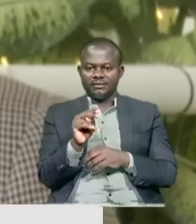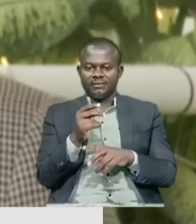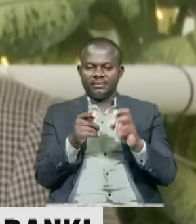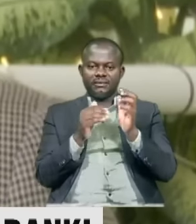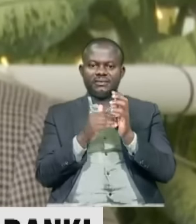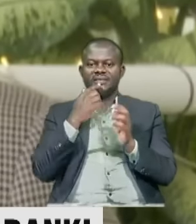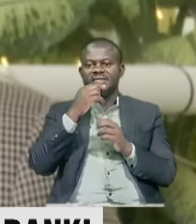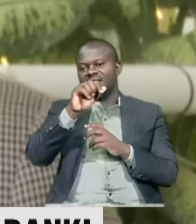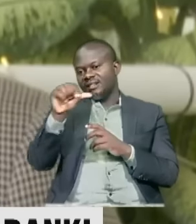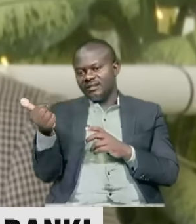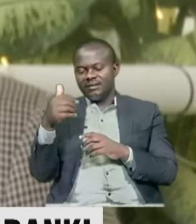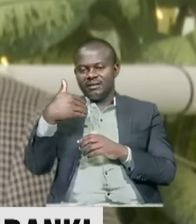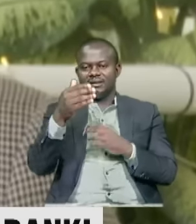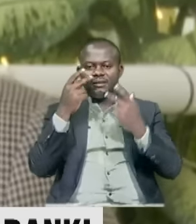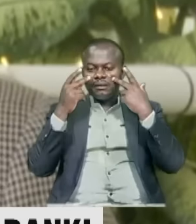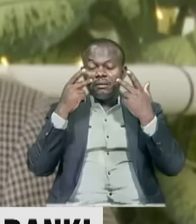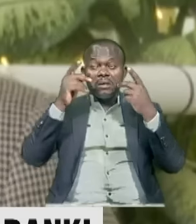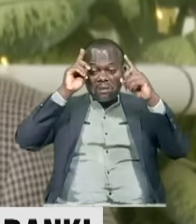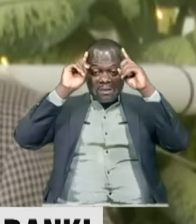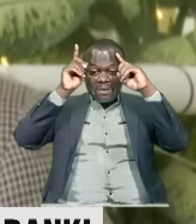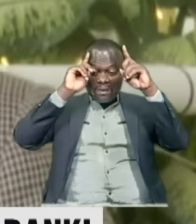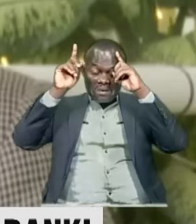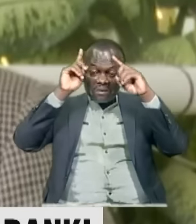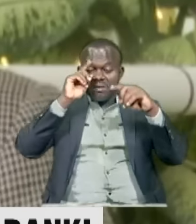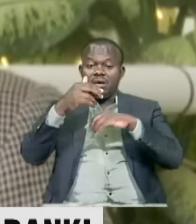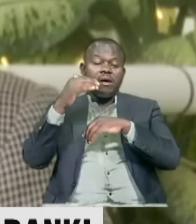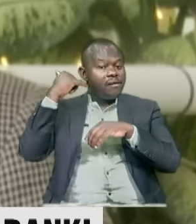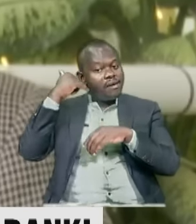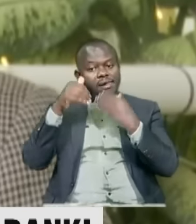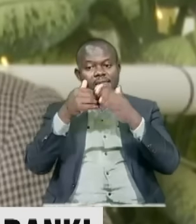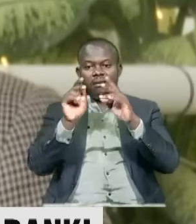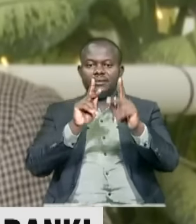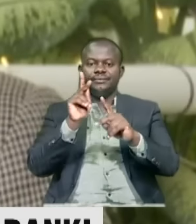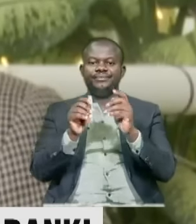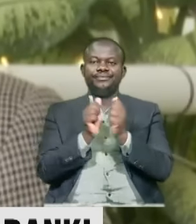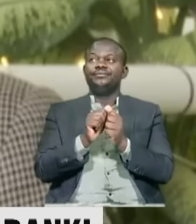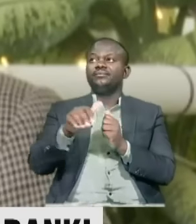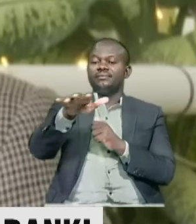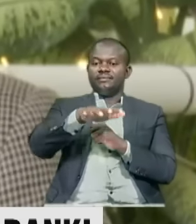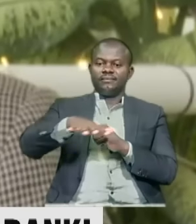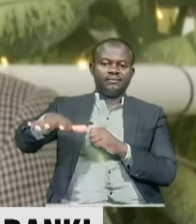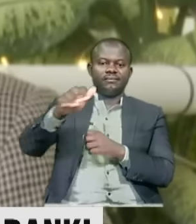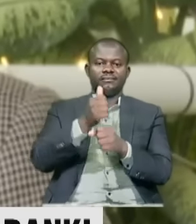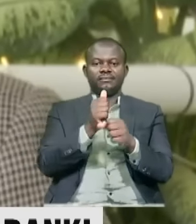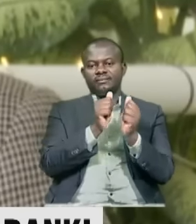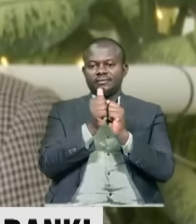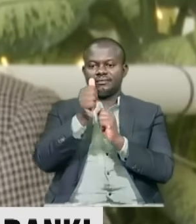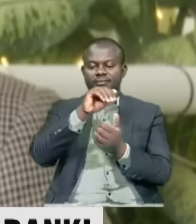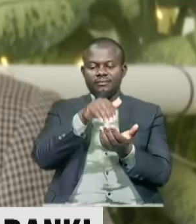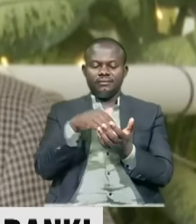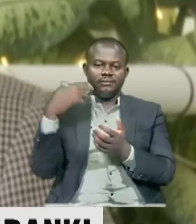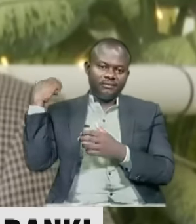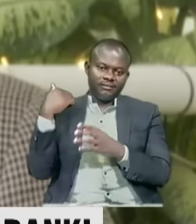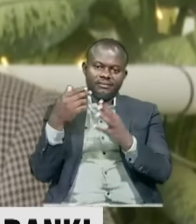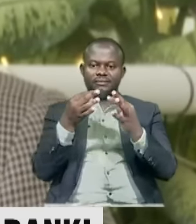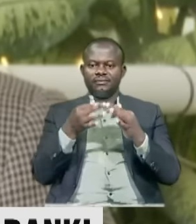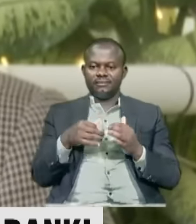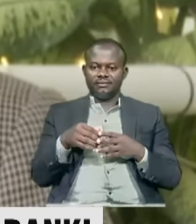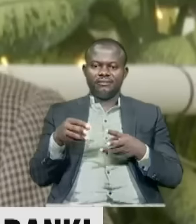hari n'ibindi tubona abantu babateka mutwe bahamagara abantu aho ngaho dukorana n'ibyo bigo bishinzwe imari ku